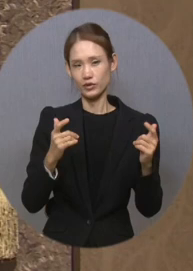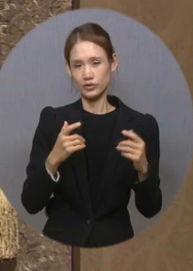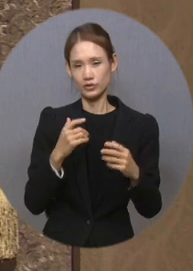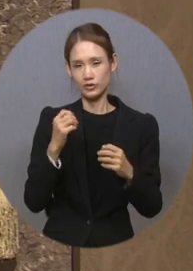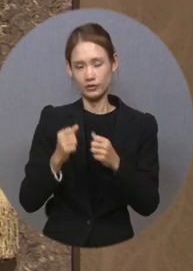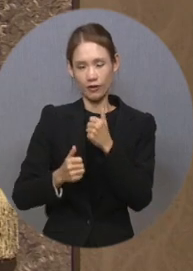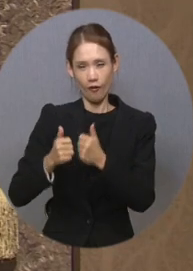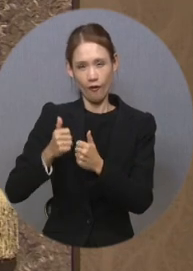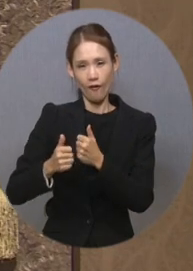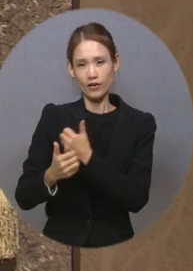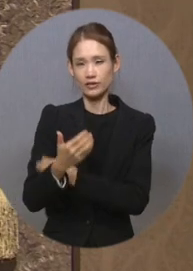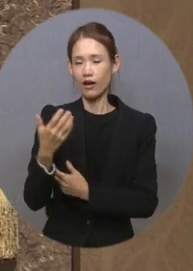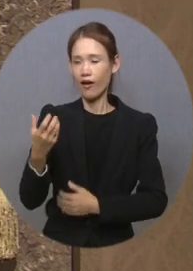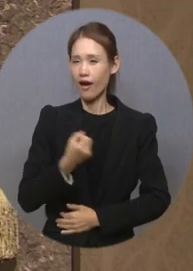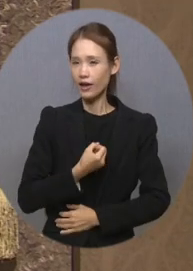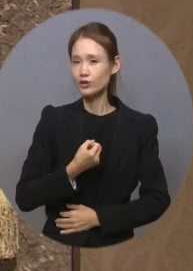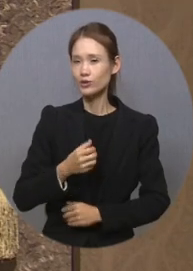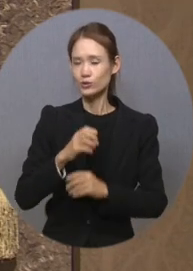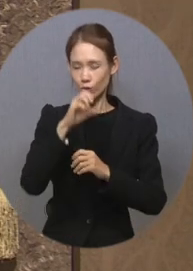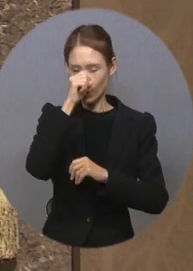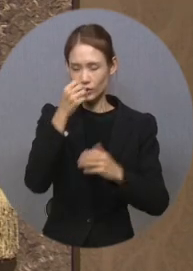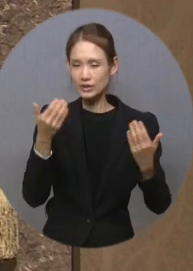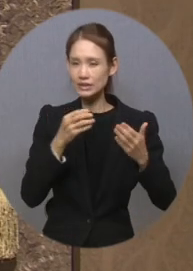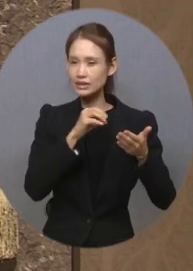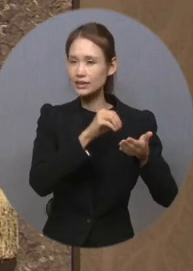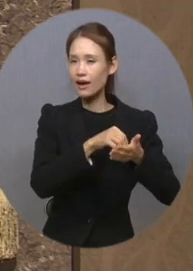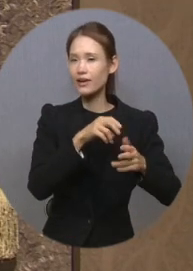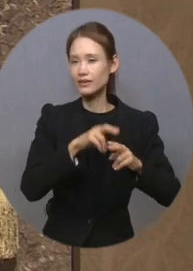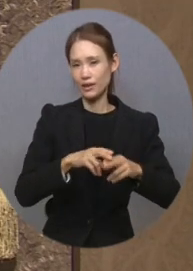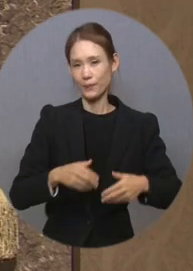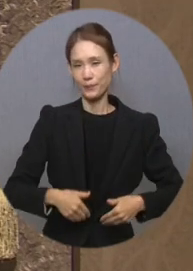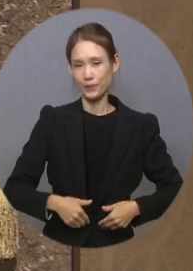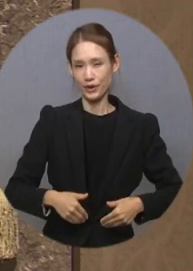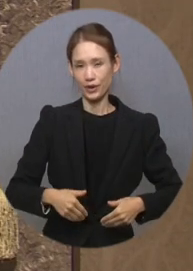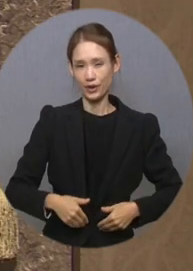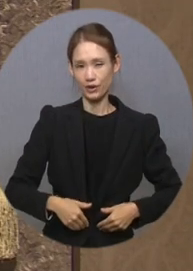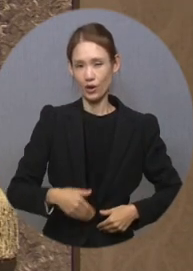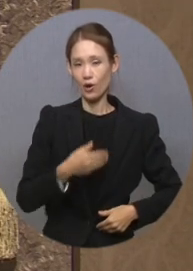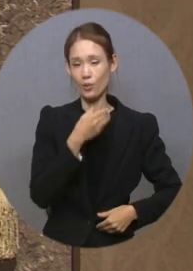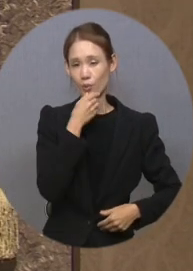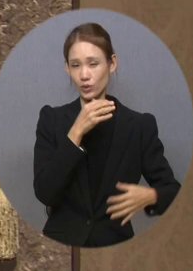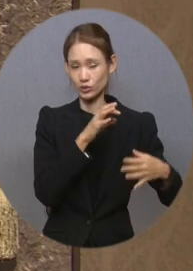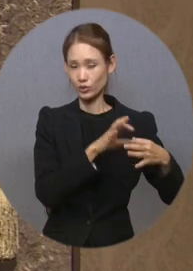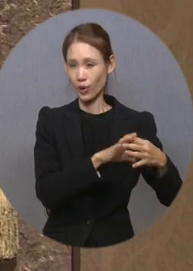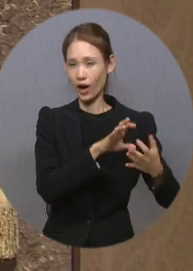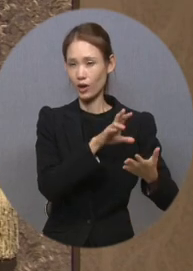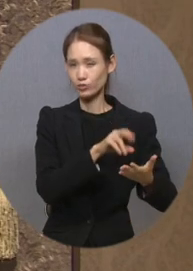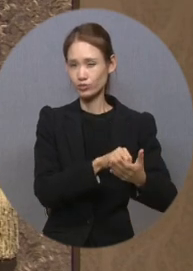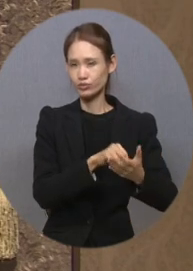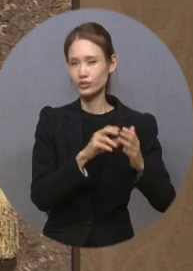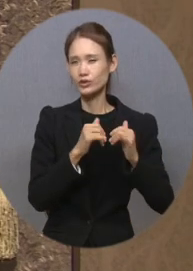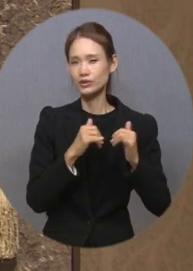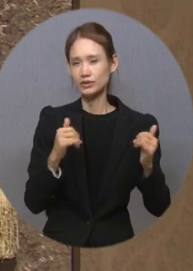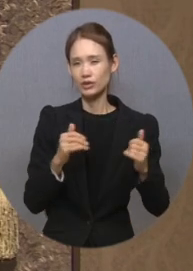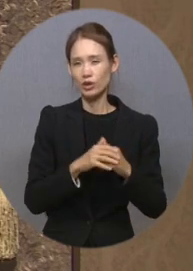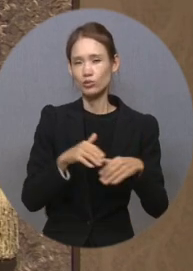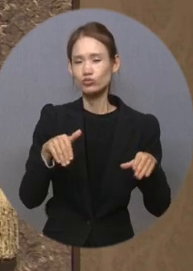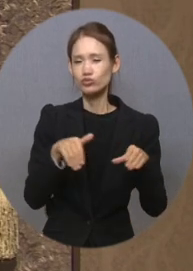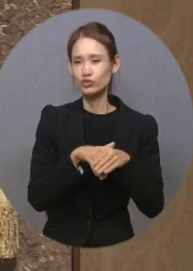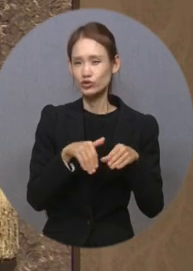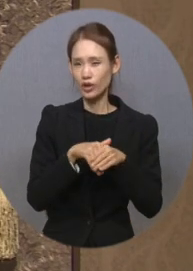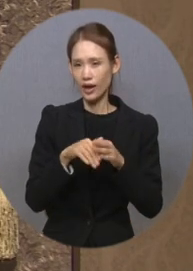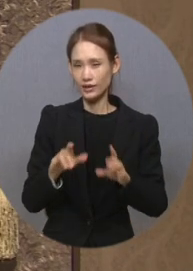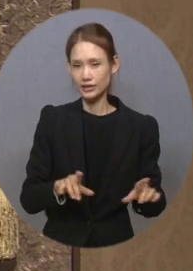또 좋은 일자리들이 많이 나와야 되고요. 뭐 그런 네. 거 또 우리 복지 문제, 우리 시민들의 또 문화